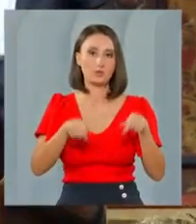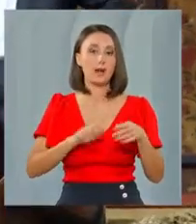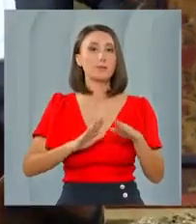promovare